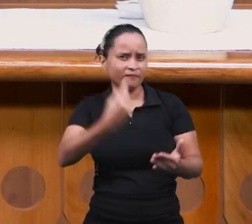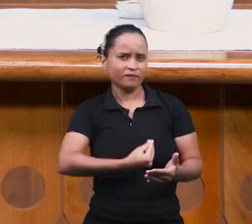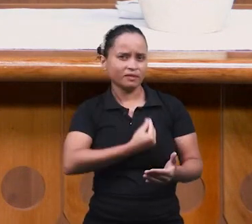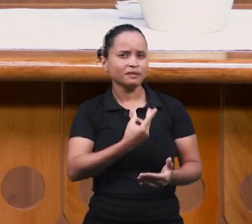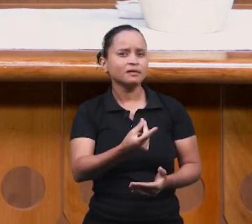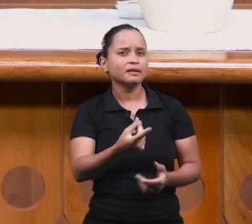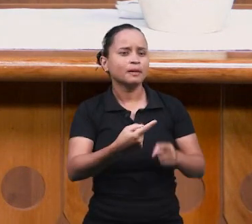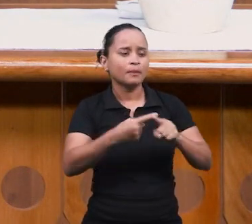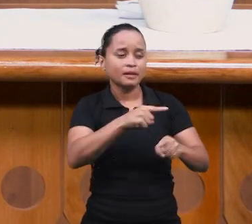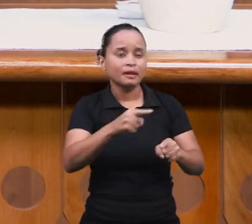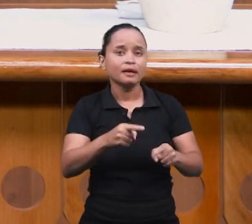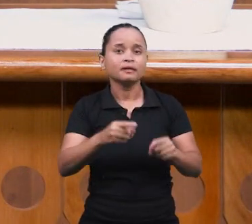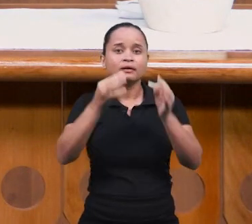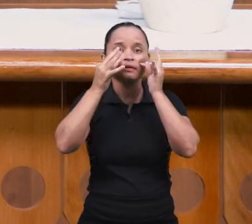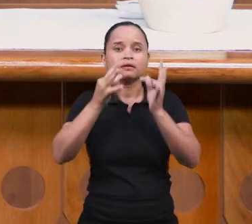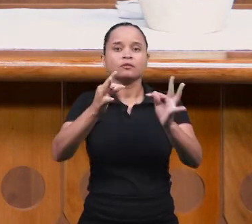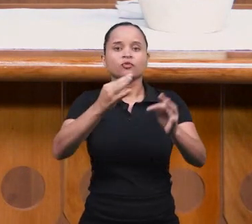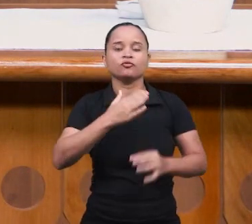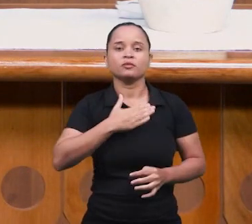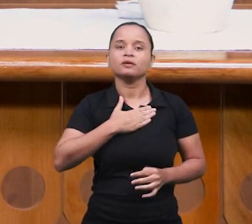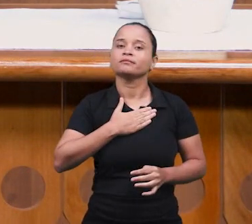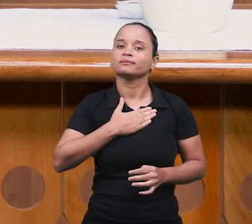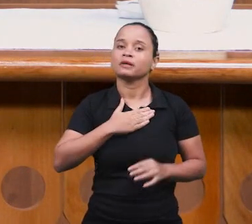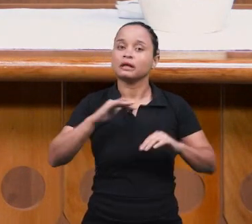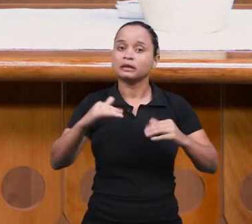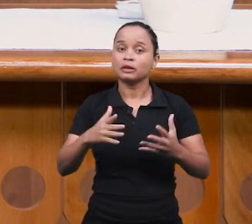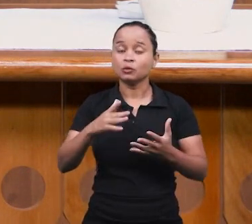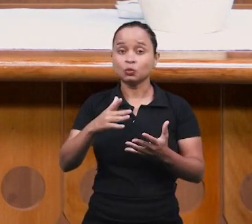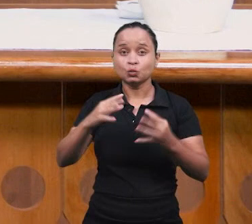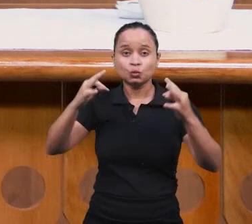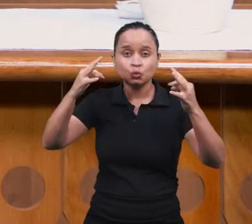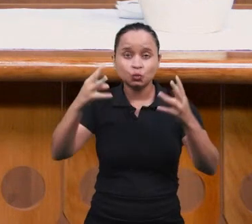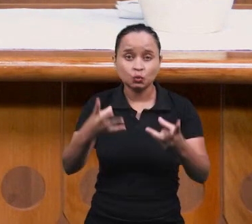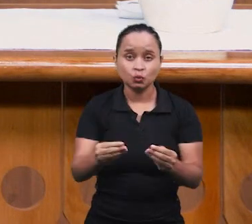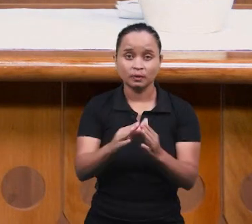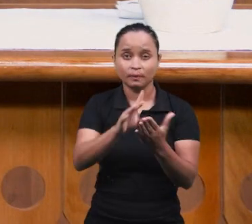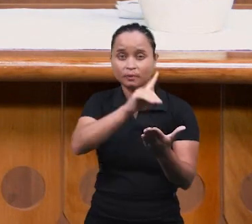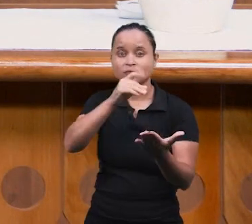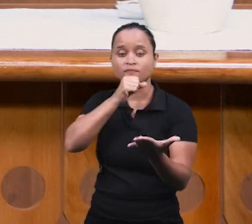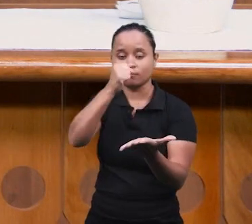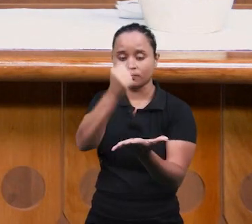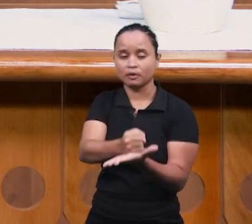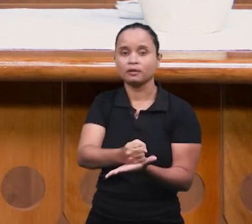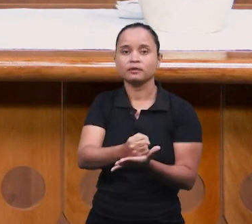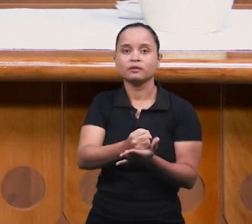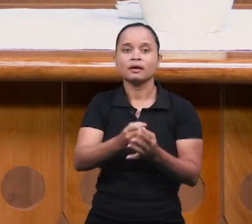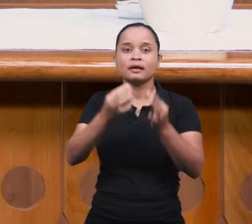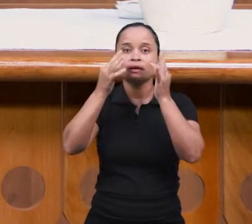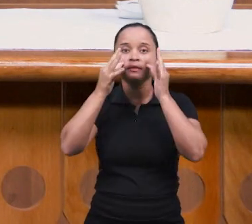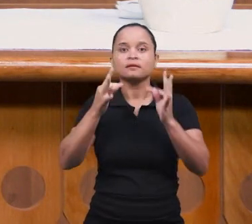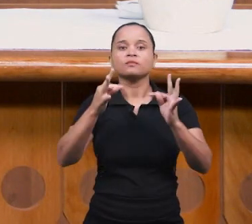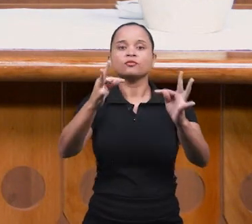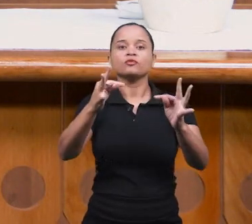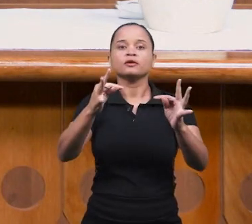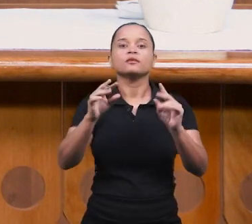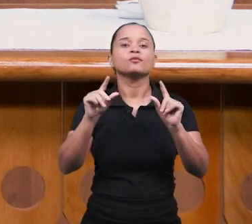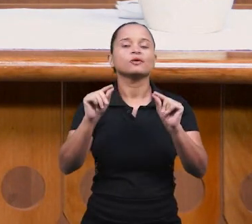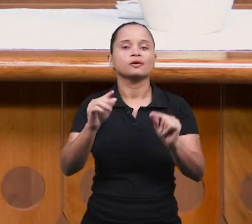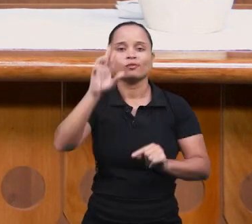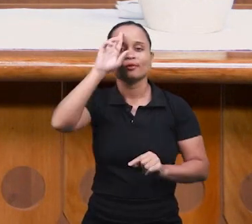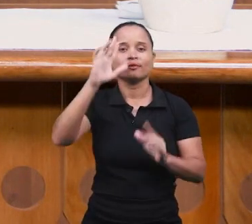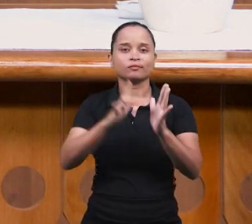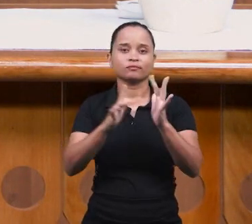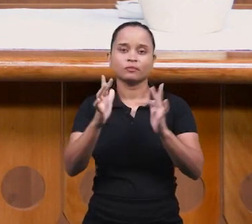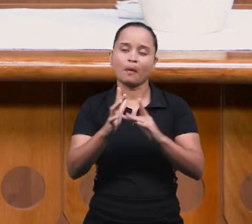moi. C'est-à-dire, tout ce qui se trouve dans la parole de l'Ancien Testament testifie à propos du Seigneur Jésus. Mais le peuple